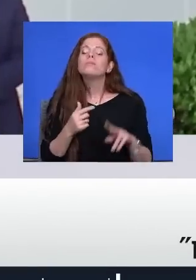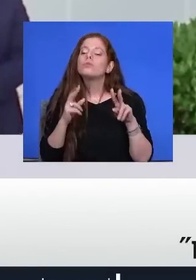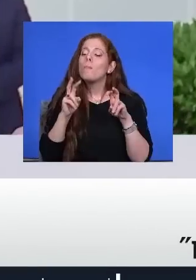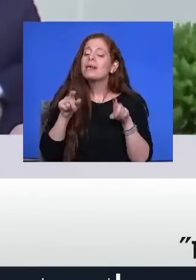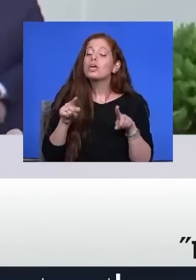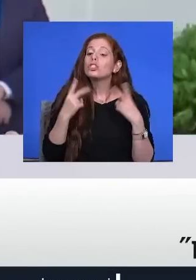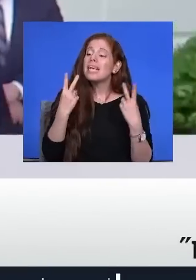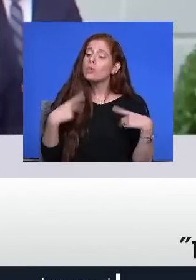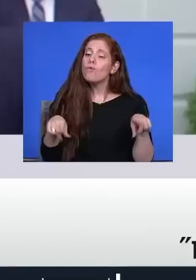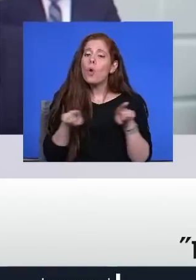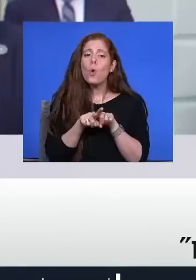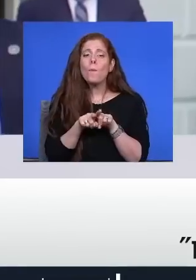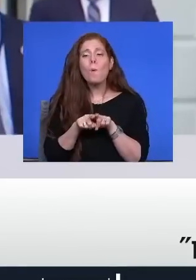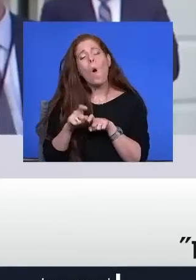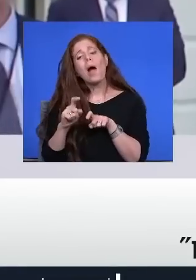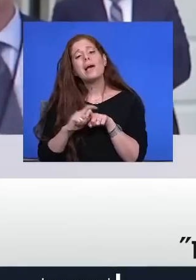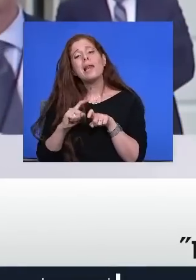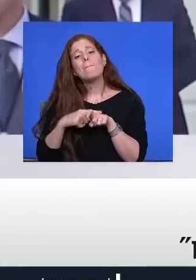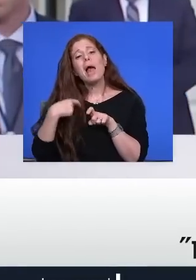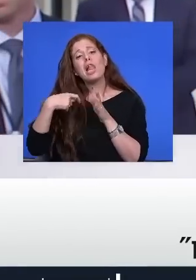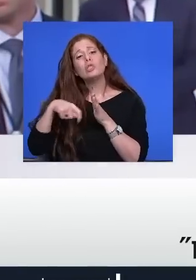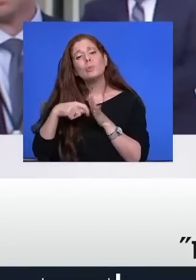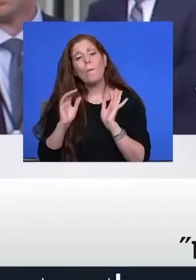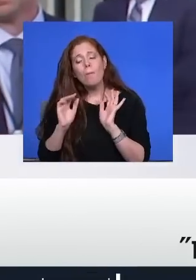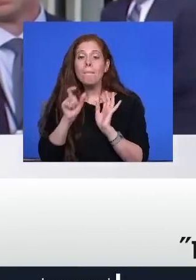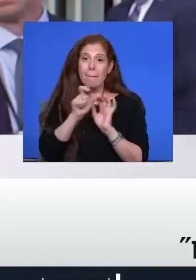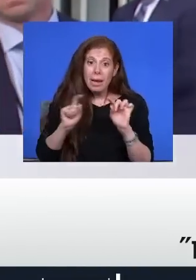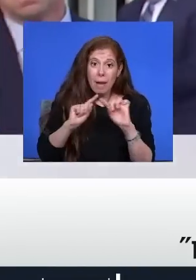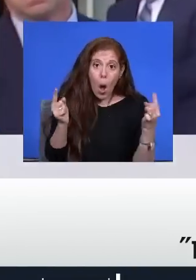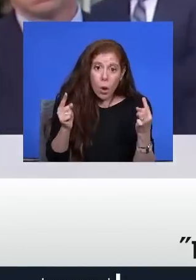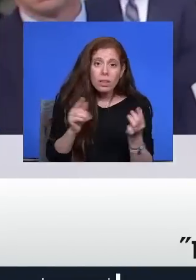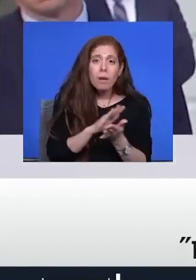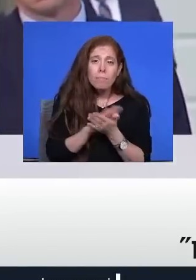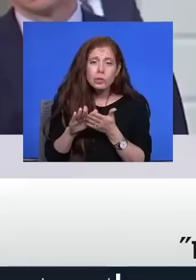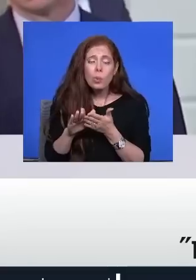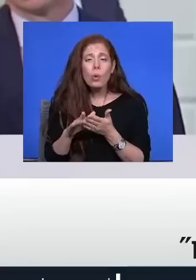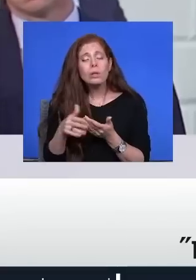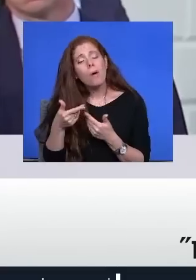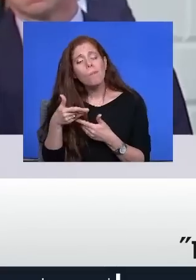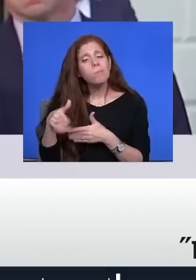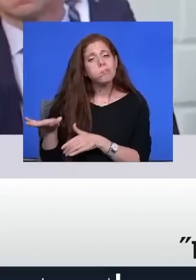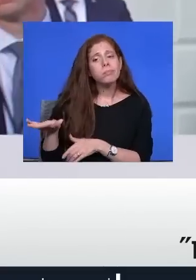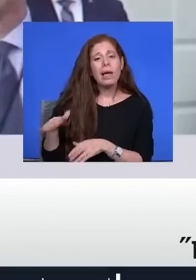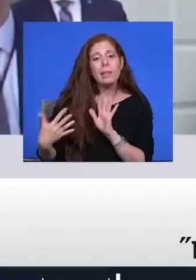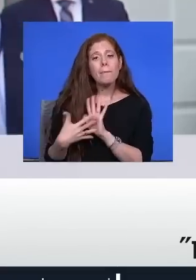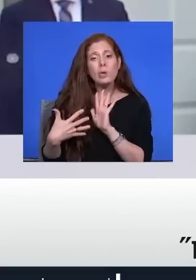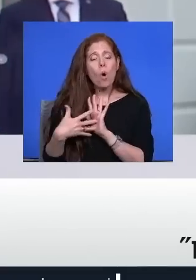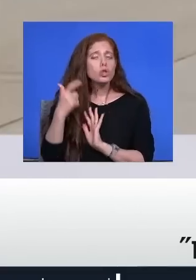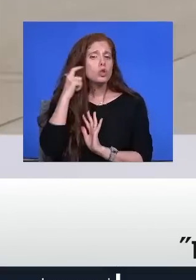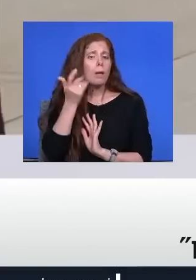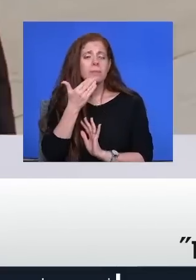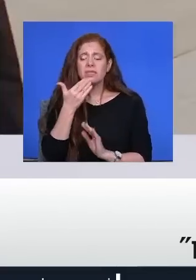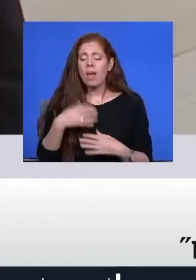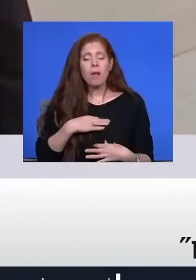כמו קליפת השום, אם צריך לתרגם, או במילים אחרות, פשוט מחליקים מעליהם את הביקורת שנשמעת בישראל. הם